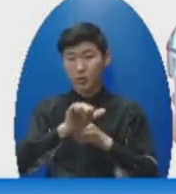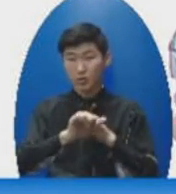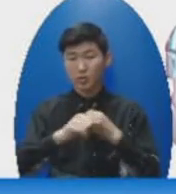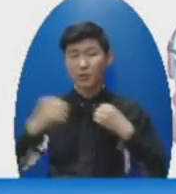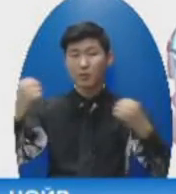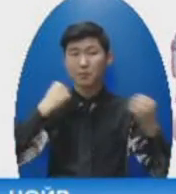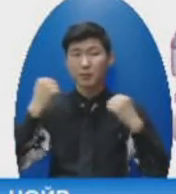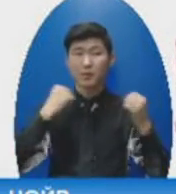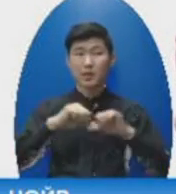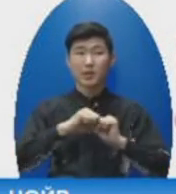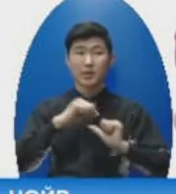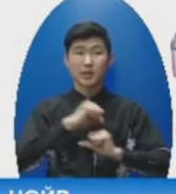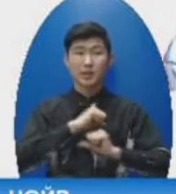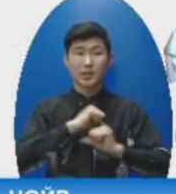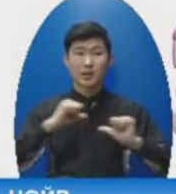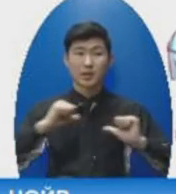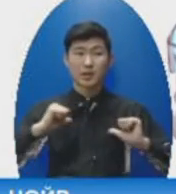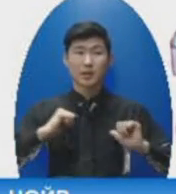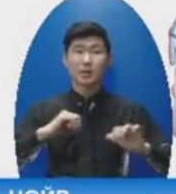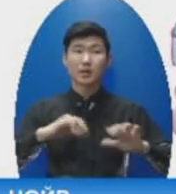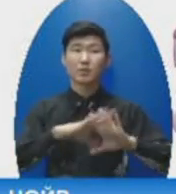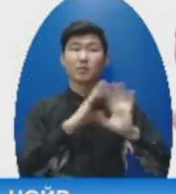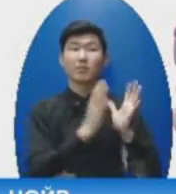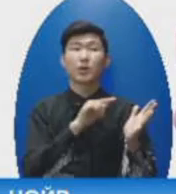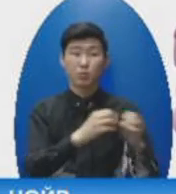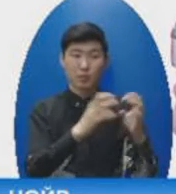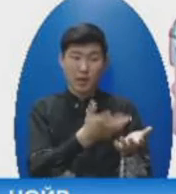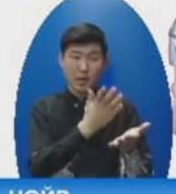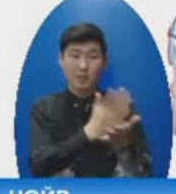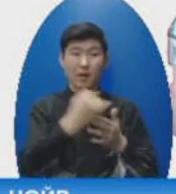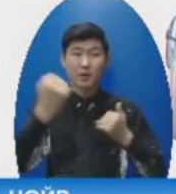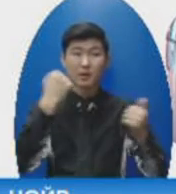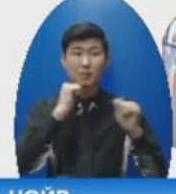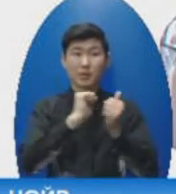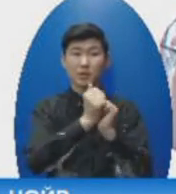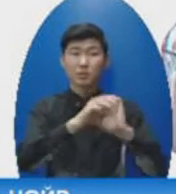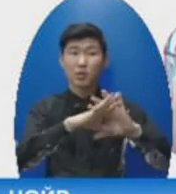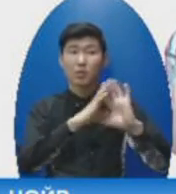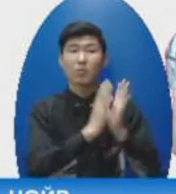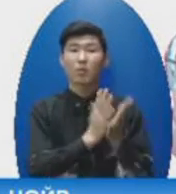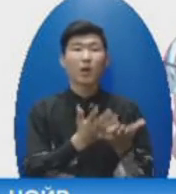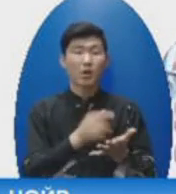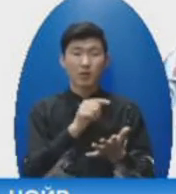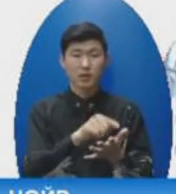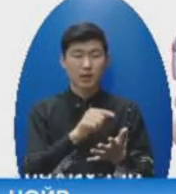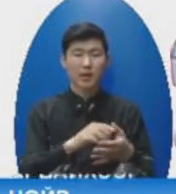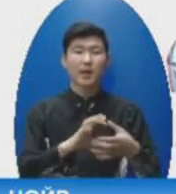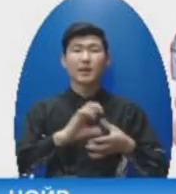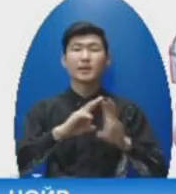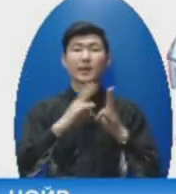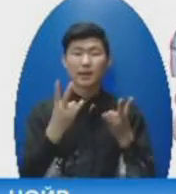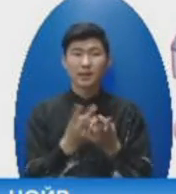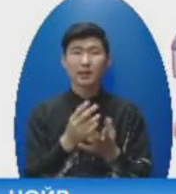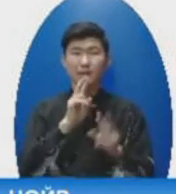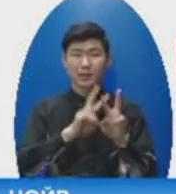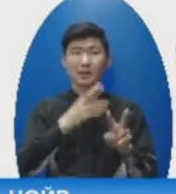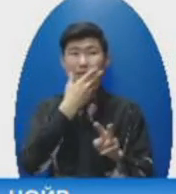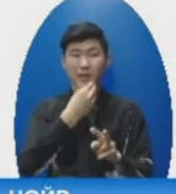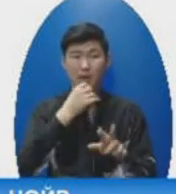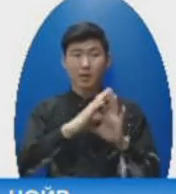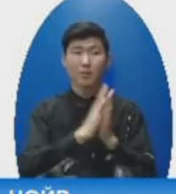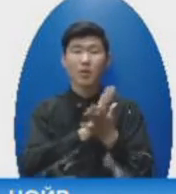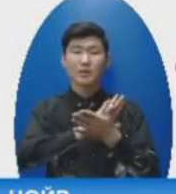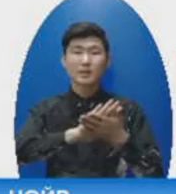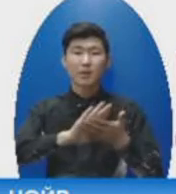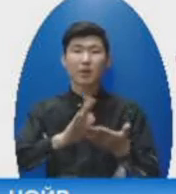нийтээрээ хүн төрөлхтөн энэ бүтээсэн биеийн тамир спорт гэдэг өв соёлыг энэ бол эвнэгдэл, энэ бол дандаа сайн сайхан, энэ бол цэвэр ариун